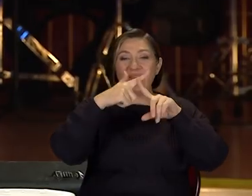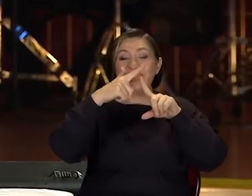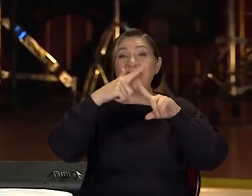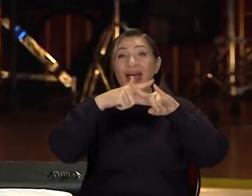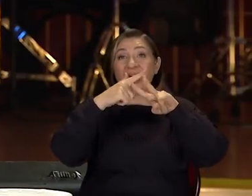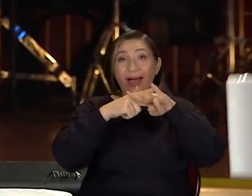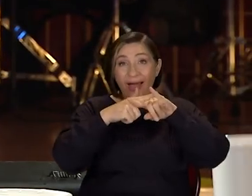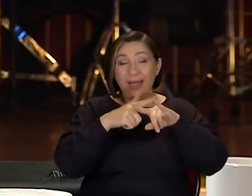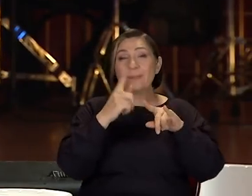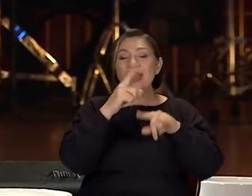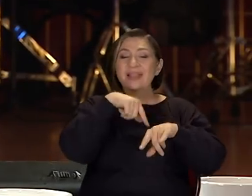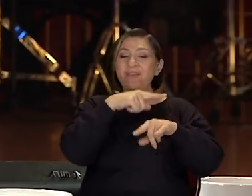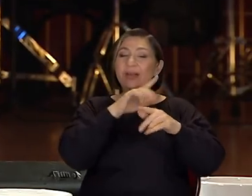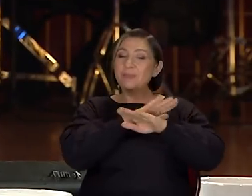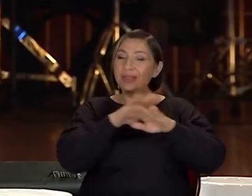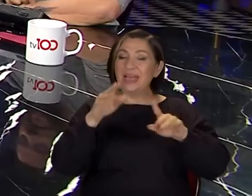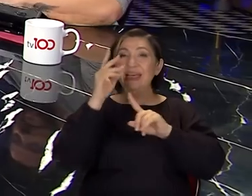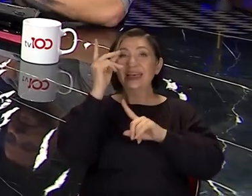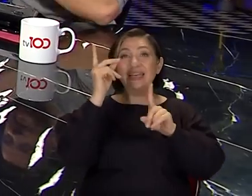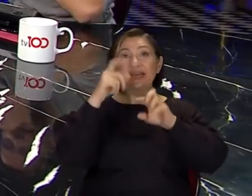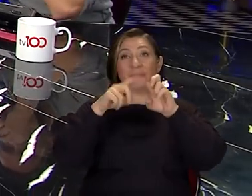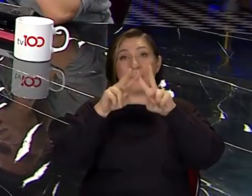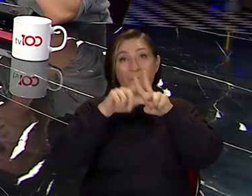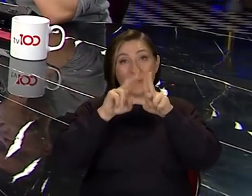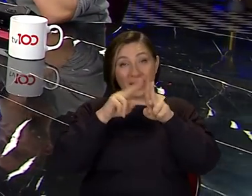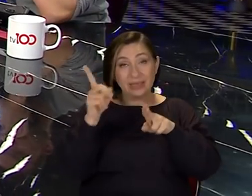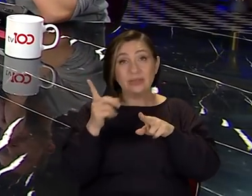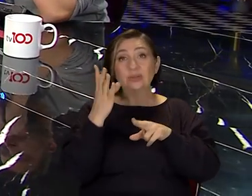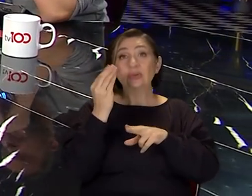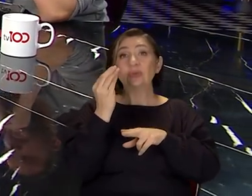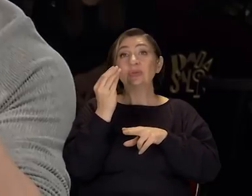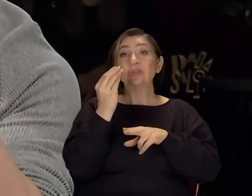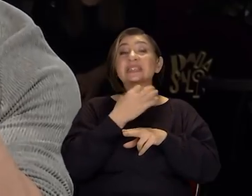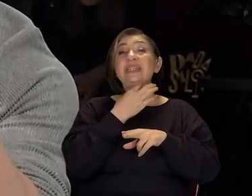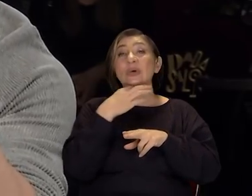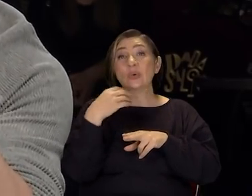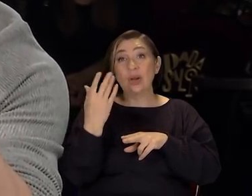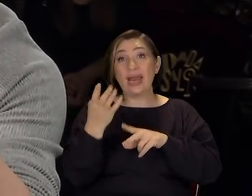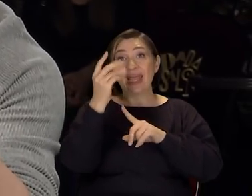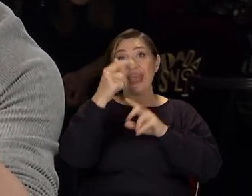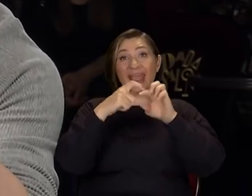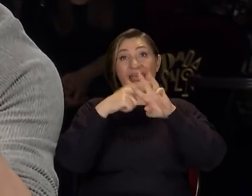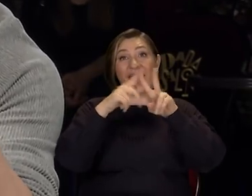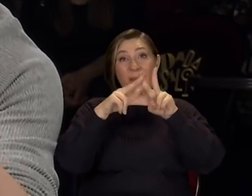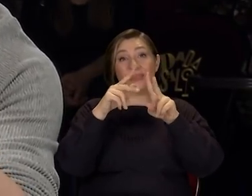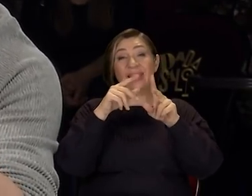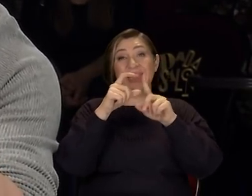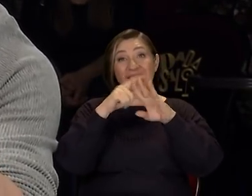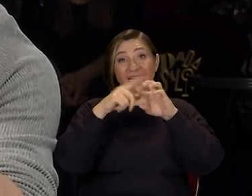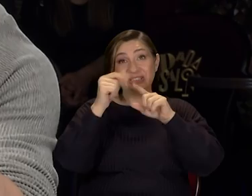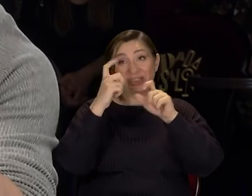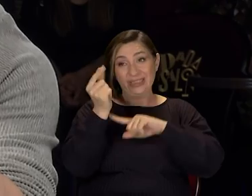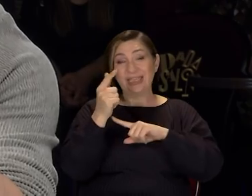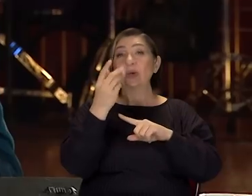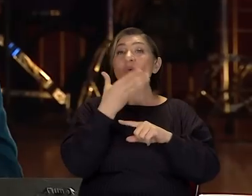Bir devir bitti. Irmak Arıcı. Evet. Çok aha. Teşekkürler şarkısıyla İrem Derici evet, tekrar abi. Ve